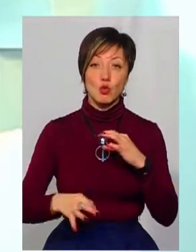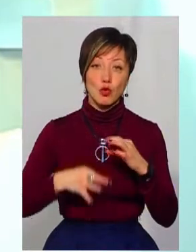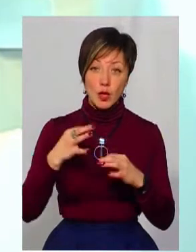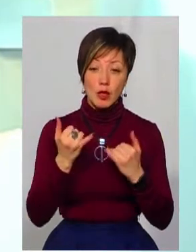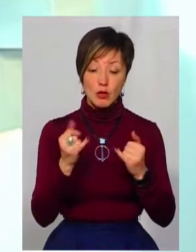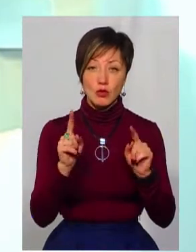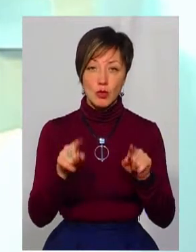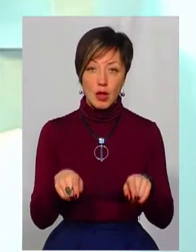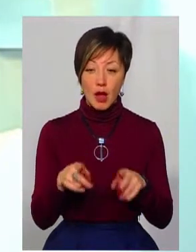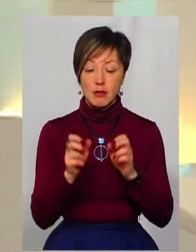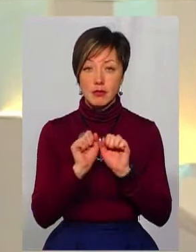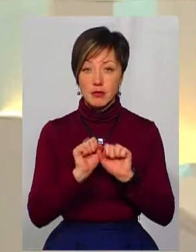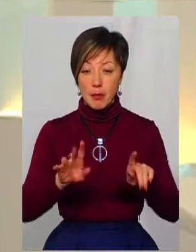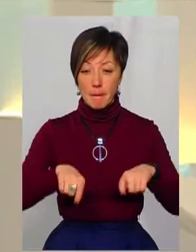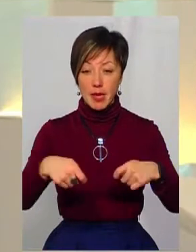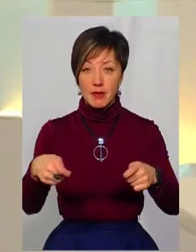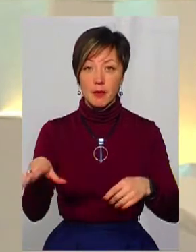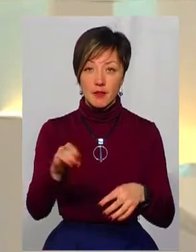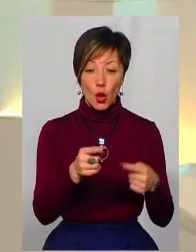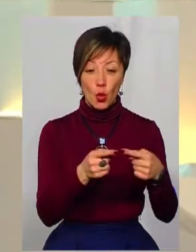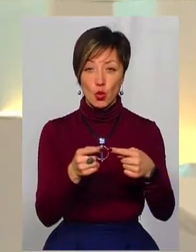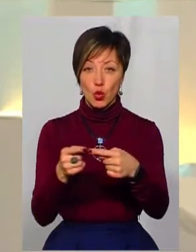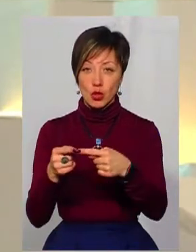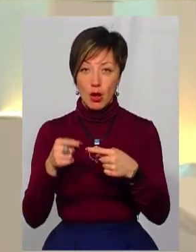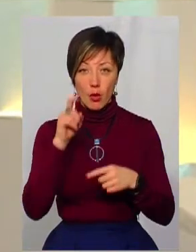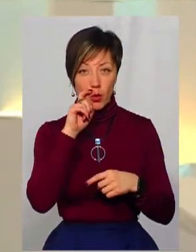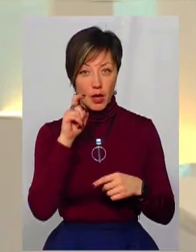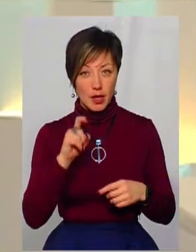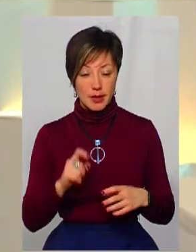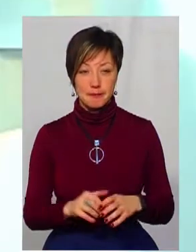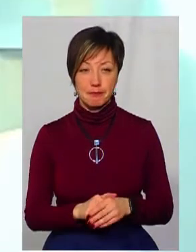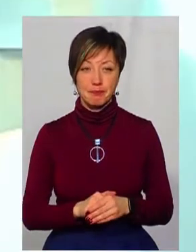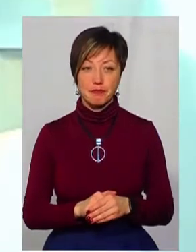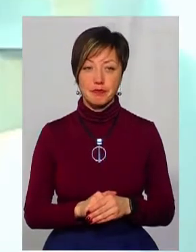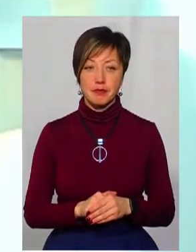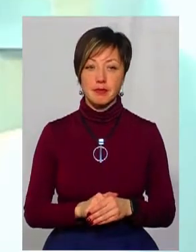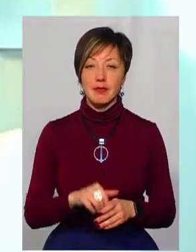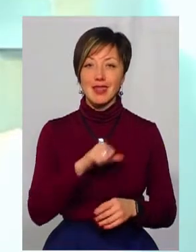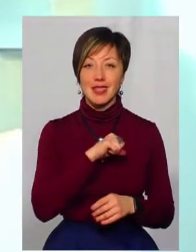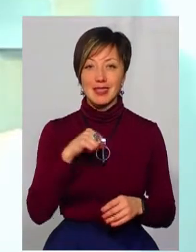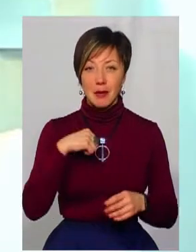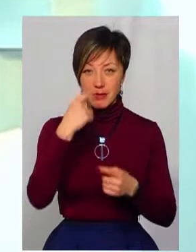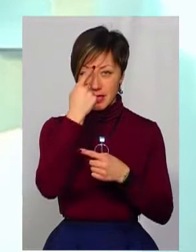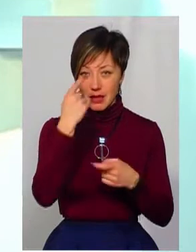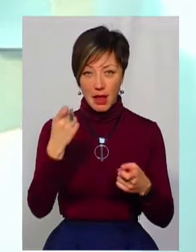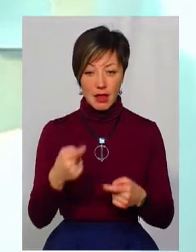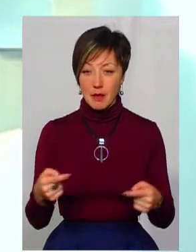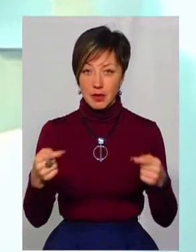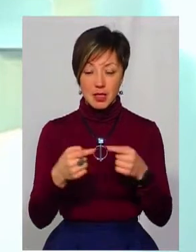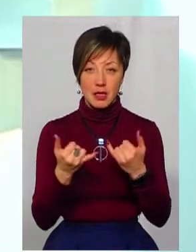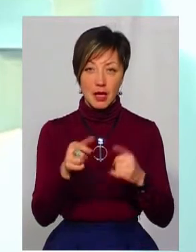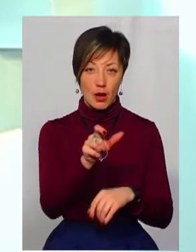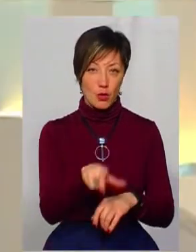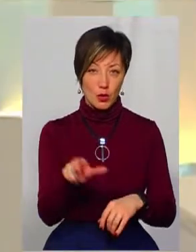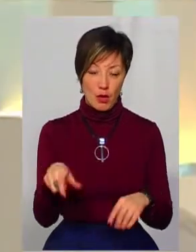була можливість ретранслювати їх по всіх куточках України. Тобто сам сигнал не був предназначений для